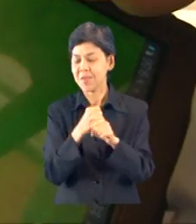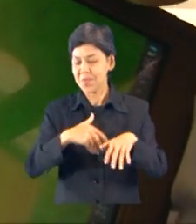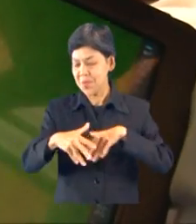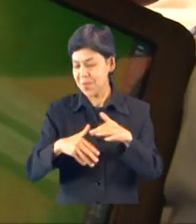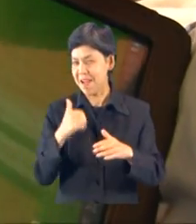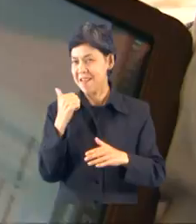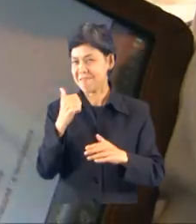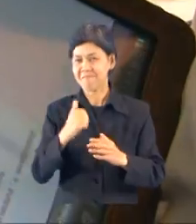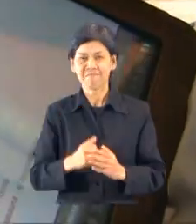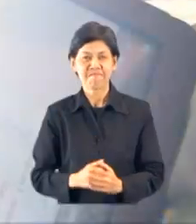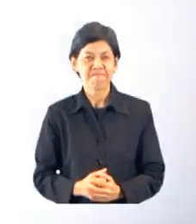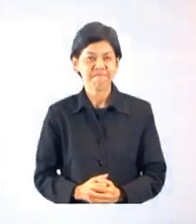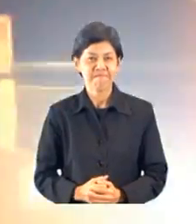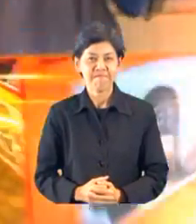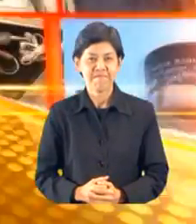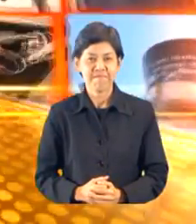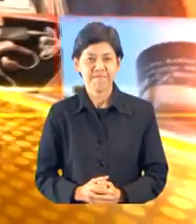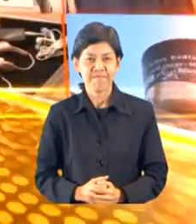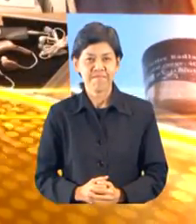ในชุมชนนะครับ